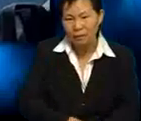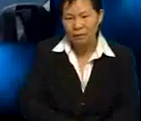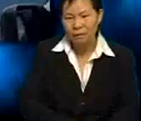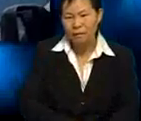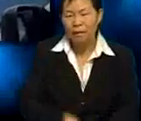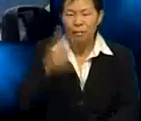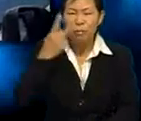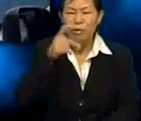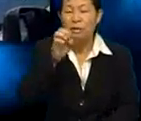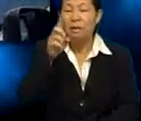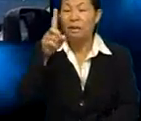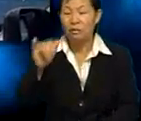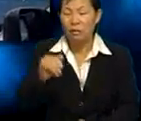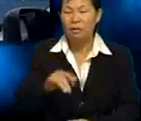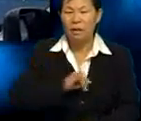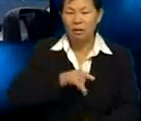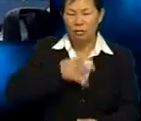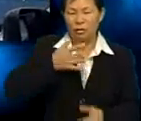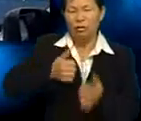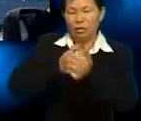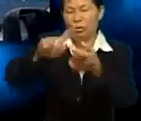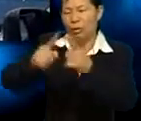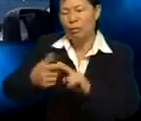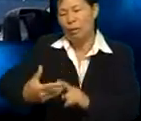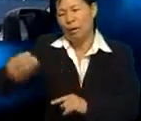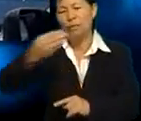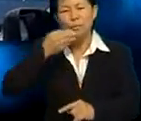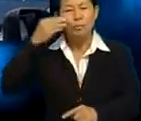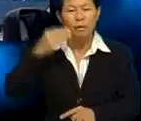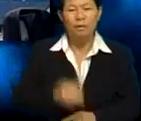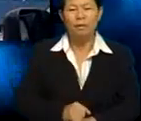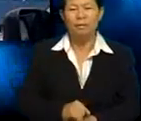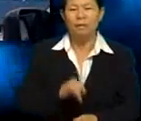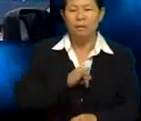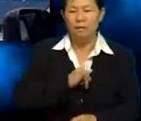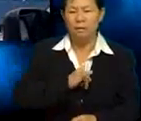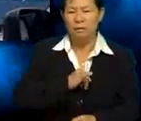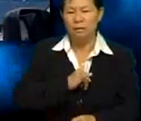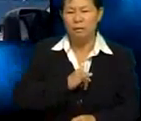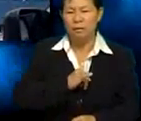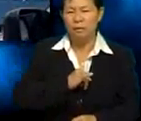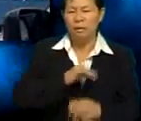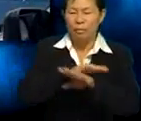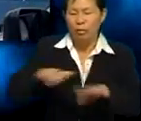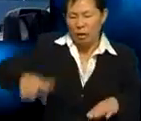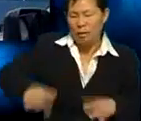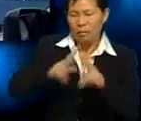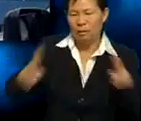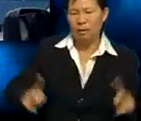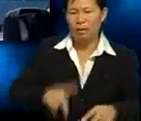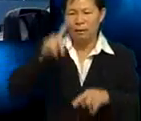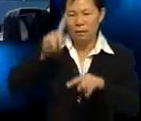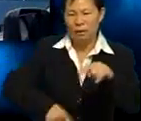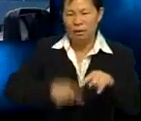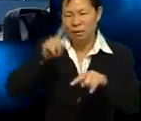Puan Dewi, saya rasa mungkin dia ikut kawan dia balik agaknya. Saya bukannya lambat sangat. Takkan dia tak boleh tunggu? Kalau macam tu kan, Puan